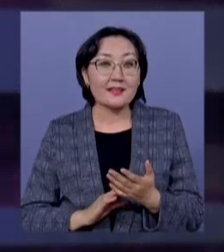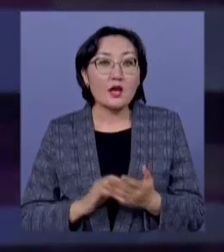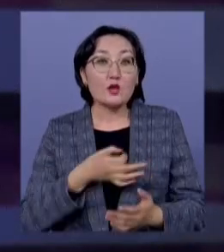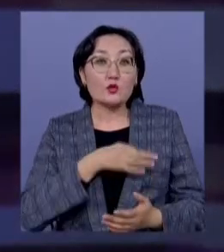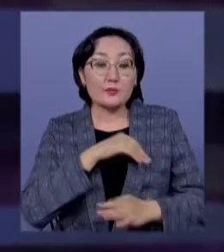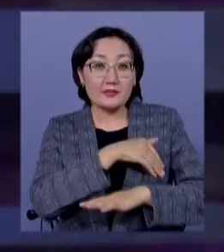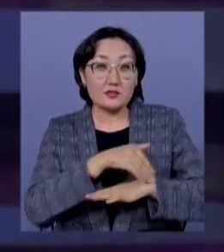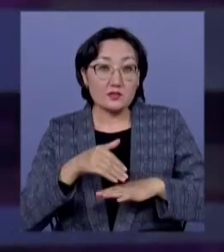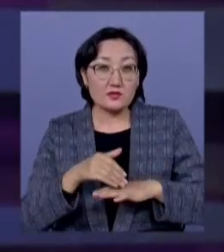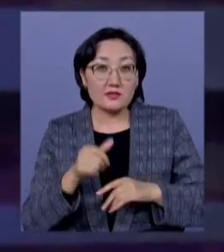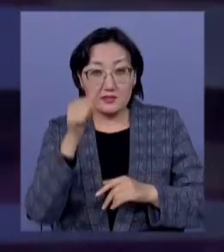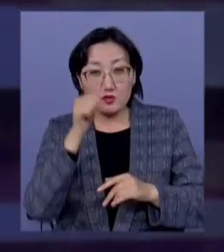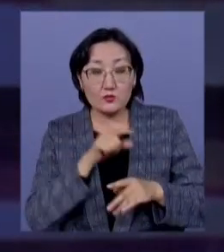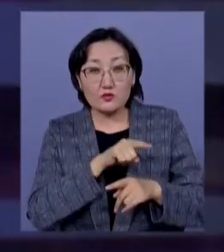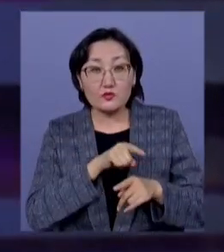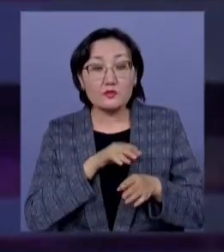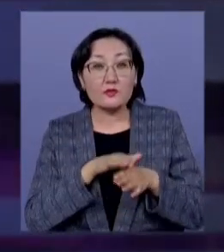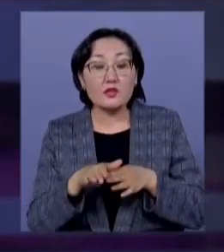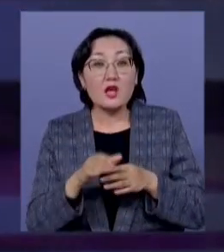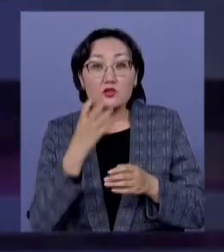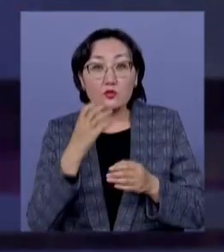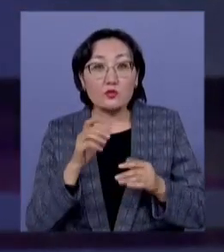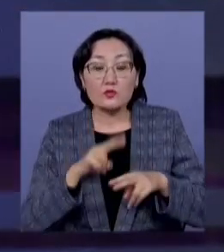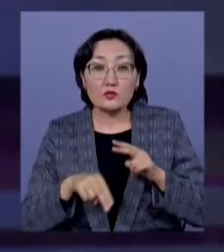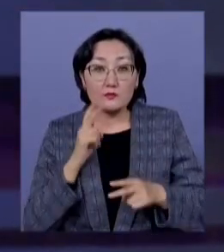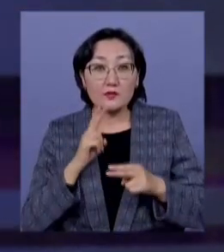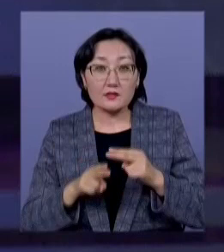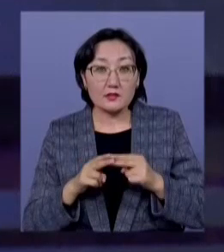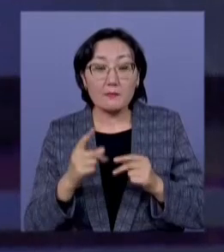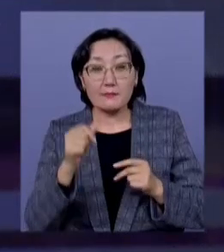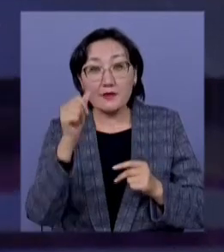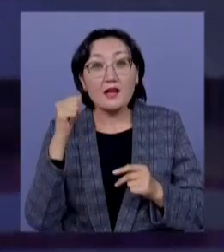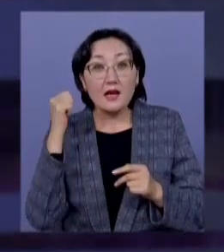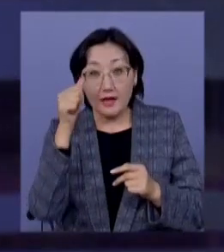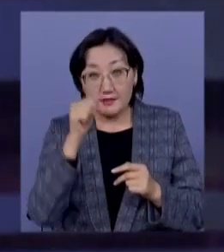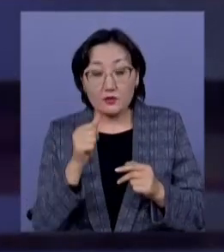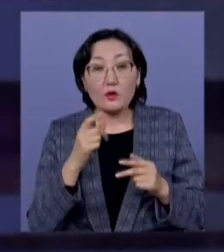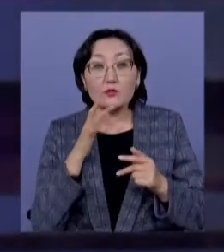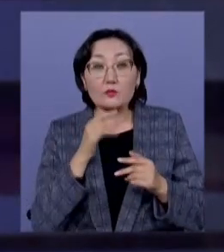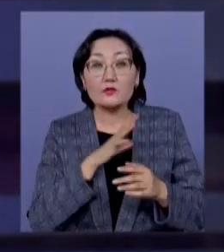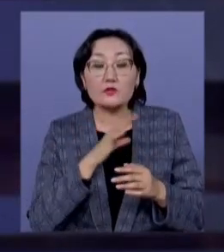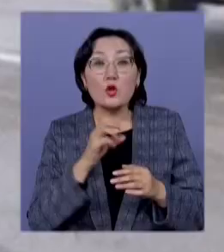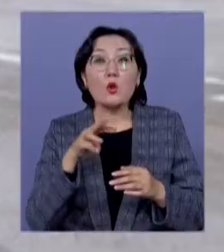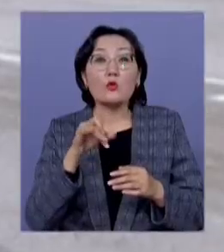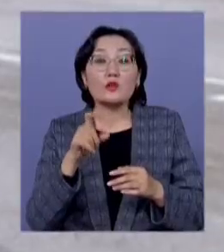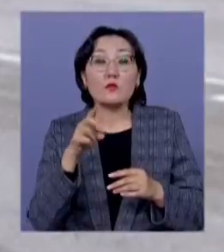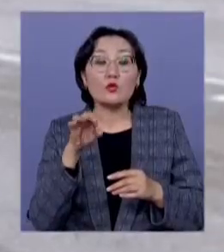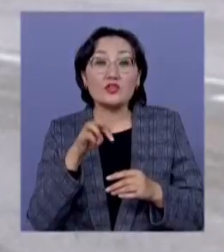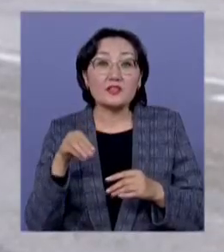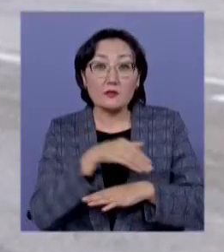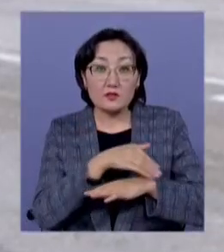Төлеби көшесінде ала жаздай жүргізілген жылу жүйесінің құрылысы аяқталғанына бір айдан астам уақыт болса да, Мұқанов пен Өтеген Батыр